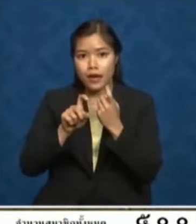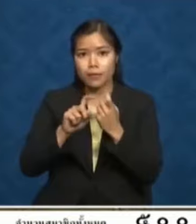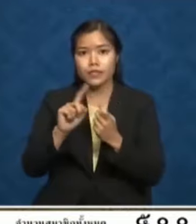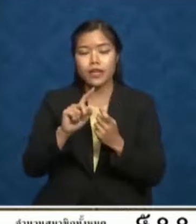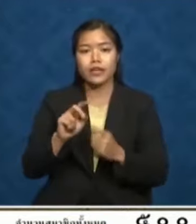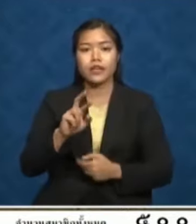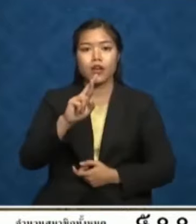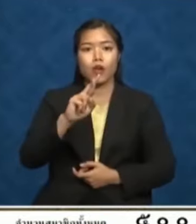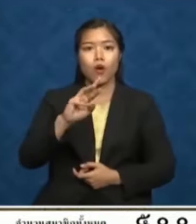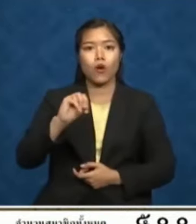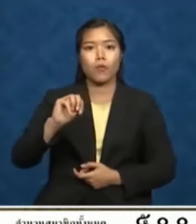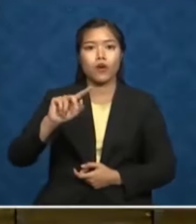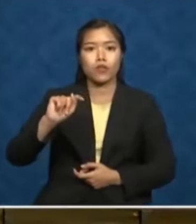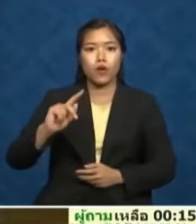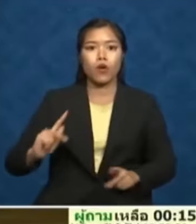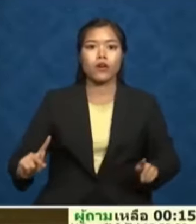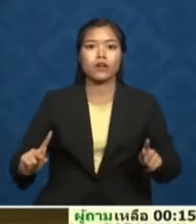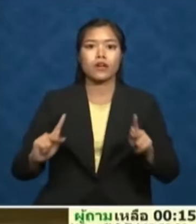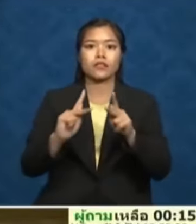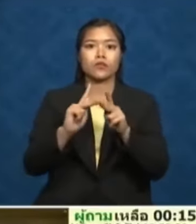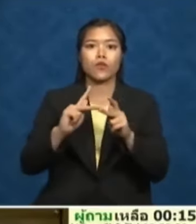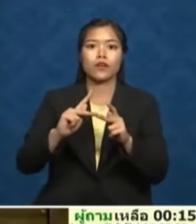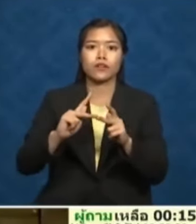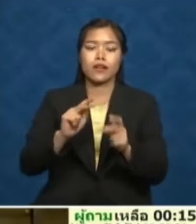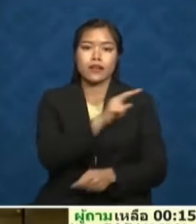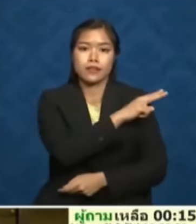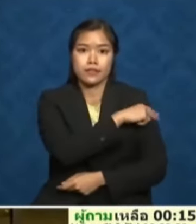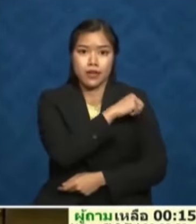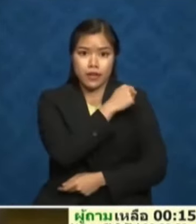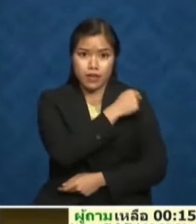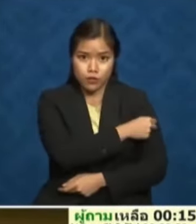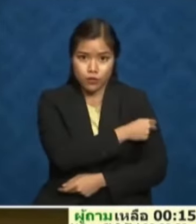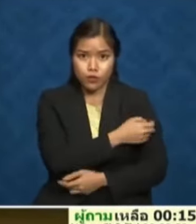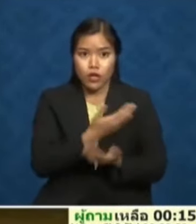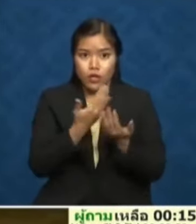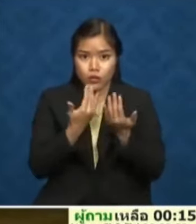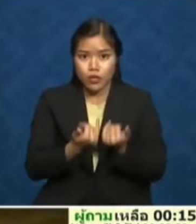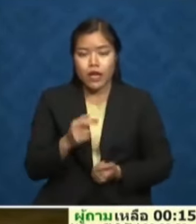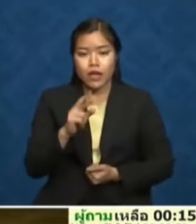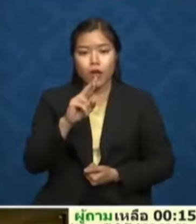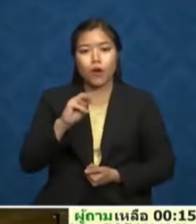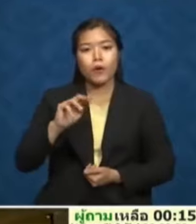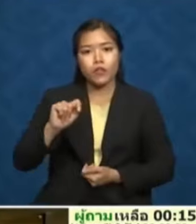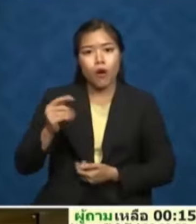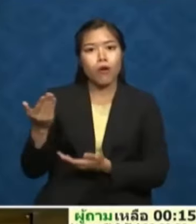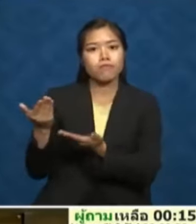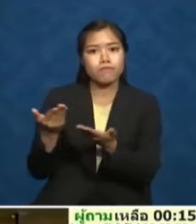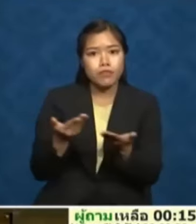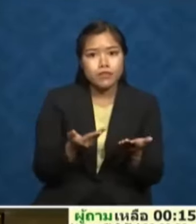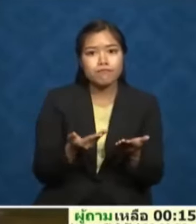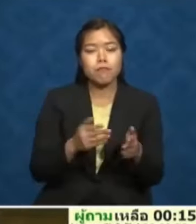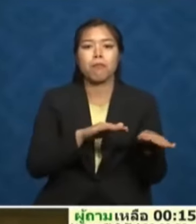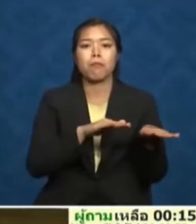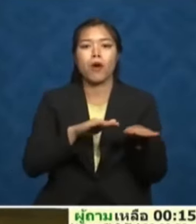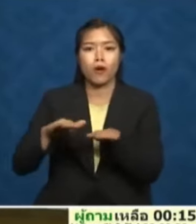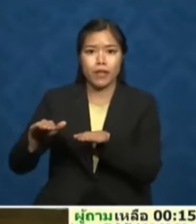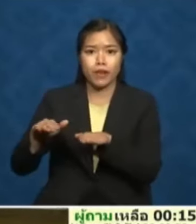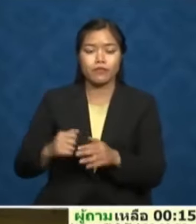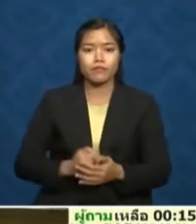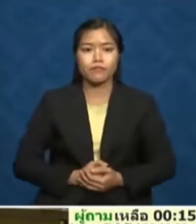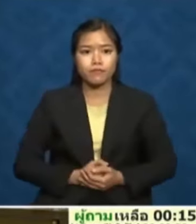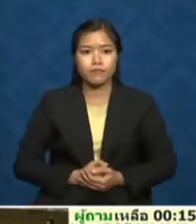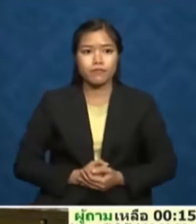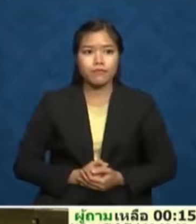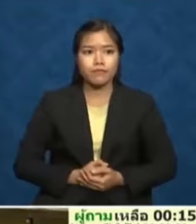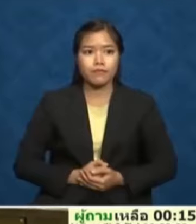รัฐมนตรีว่าการกระทรวงสาธารณสุขครับตอนนี้ท่านรัฐมนตรีก็ได้ให้เกียรติสภาแล้วก็เตรียมพร้อมแล้วนะครับขอเชิญท่านวิตตาจิตกใช้